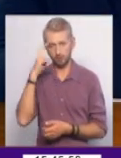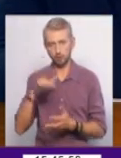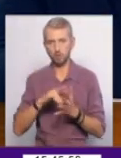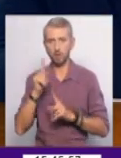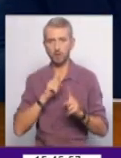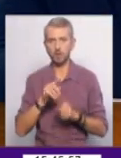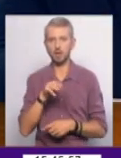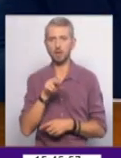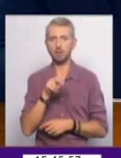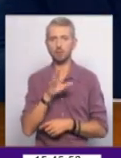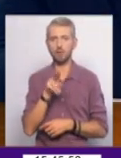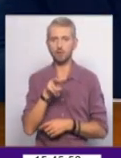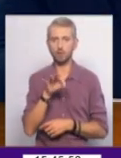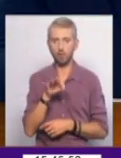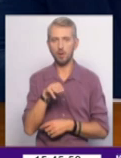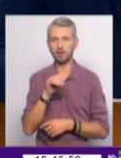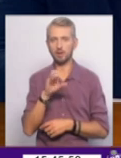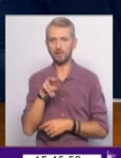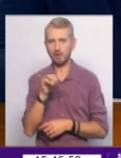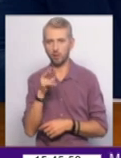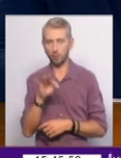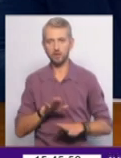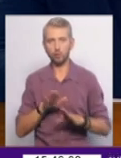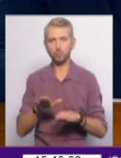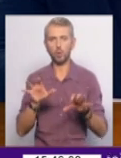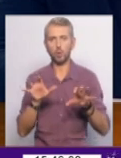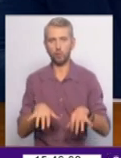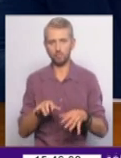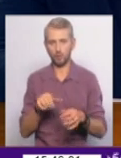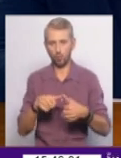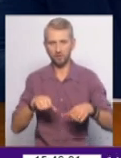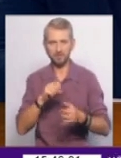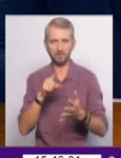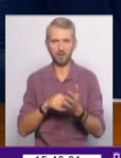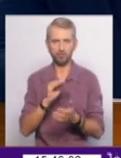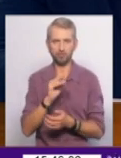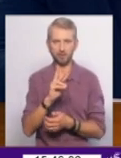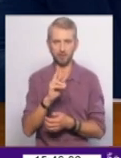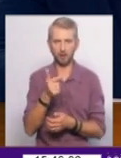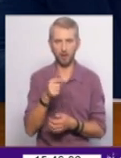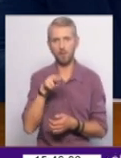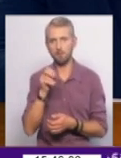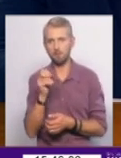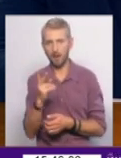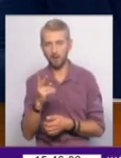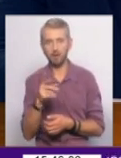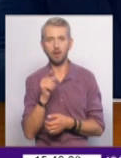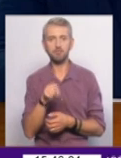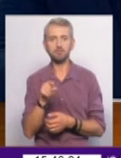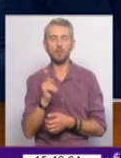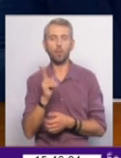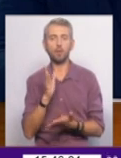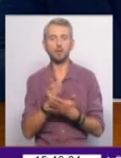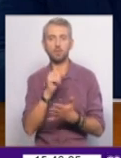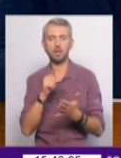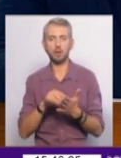Тесленко, заступник голови постійної комісії Київської міської ради з питань ЖКХ та ПЕК. Тож, будь ласка, ті кияни, у кого є питання з